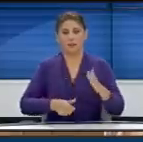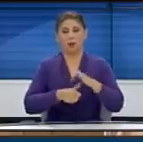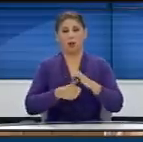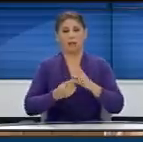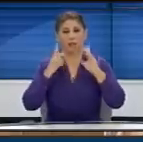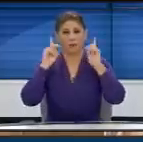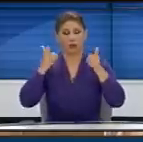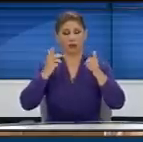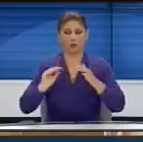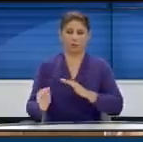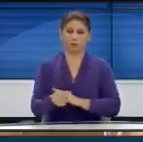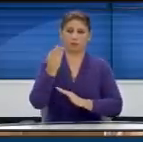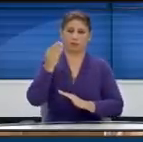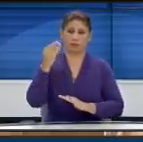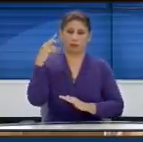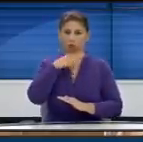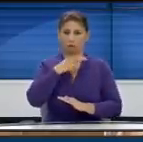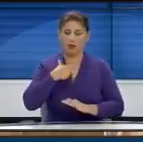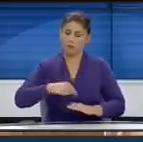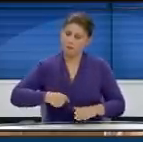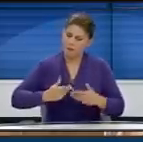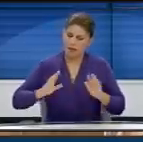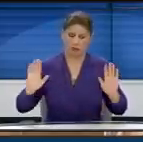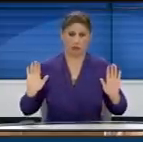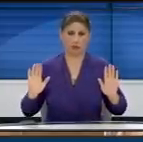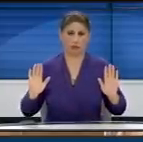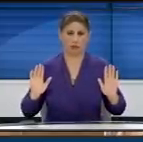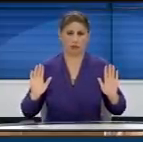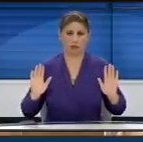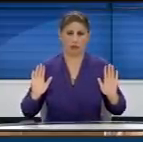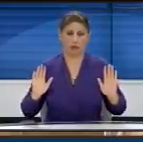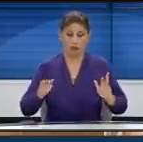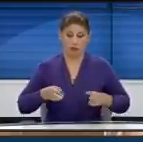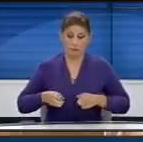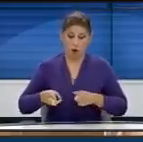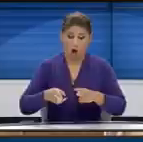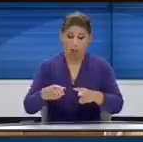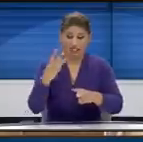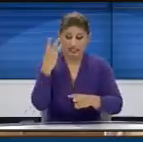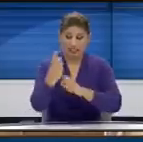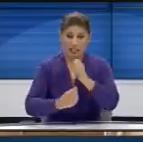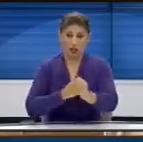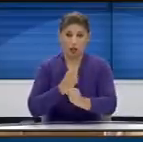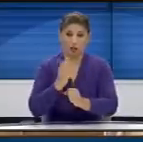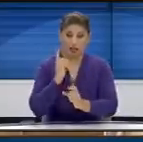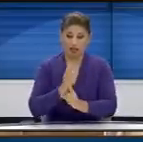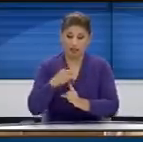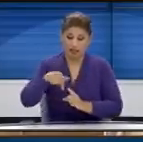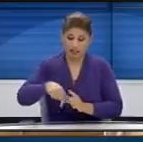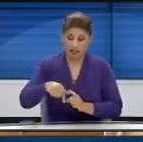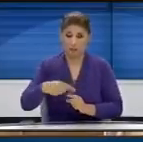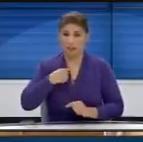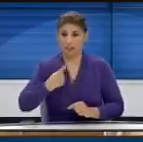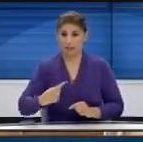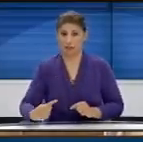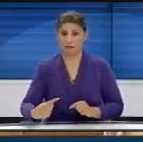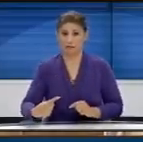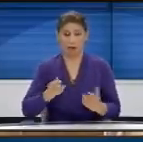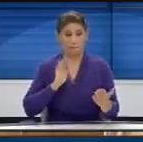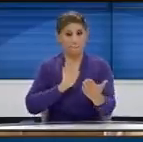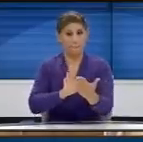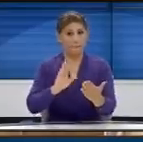εκλεγεί πρωθυπουργός. Τα λέει. Δεν με πείραξε αυτό. Η πορεία σας 3 χρόνια τώρα και ιδίως η σημερινή σας συμπεριφορά ενώπιον